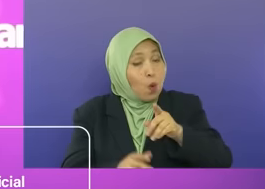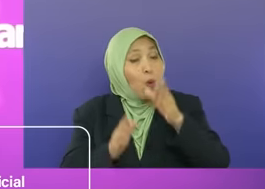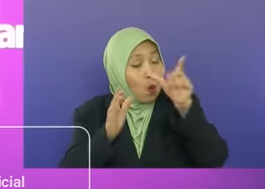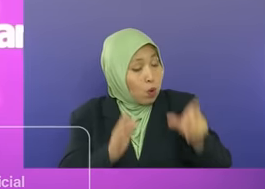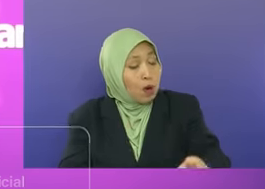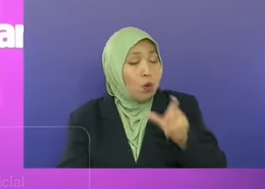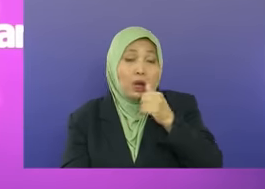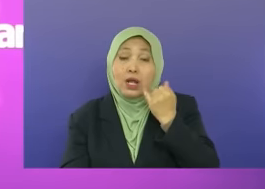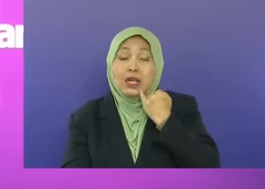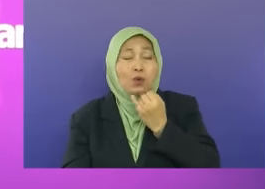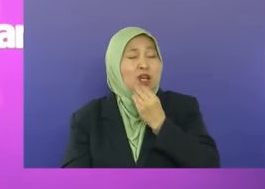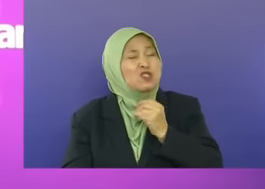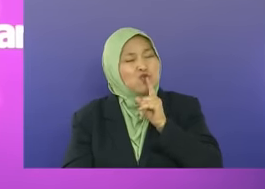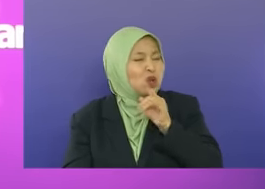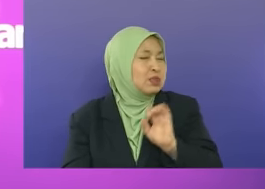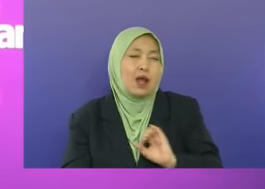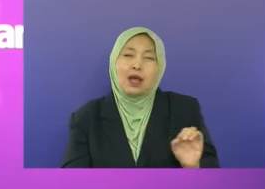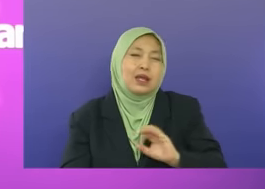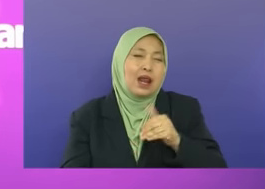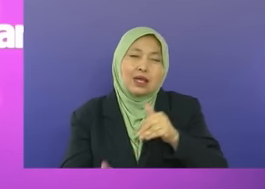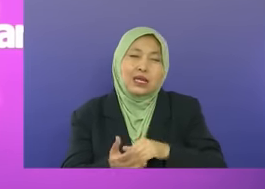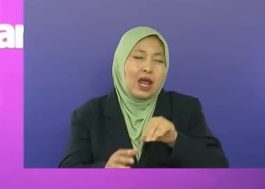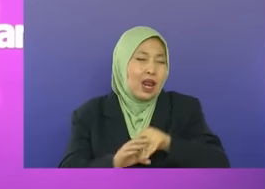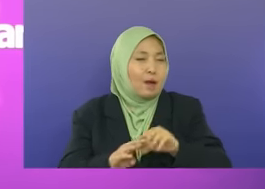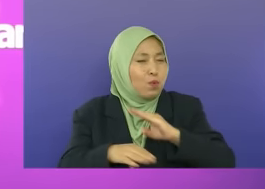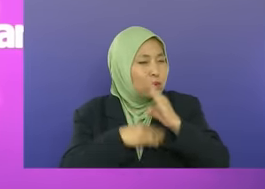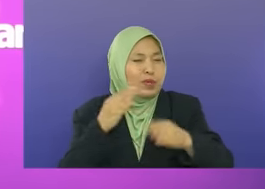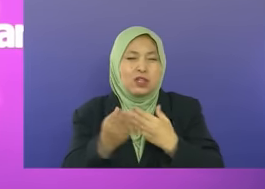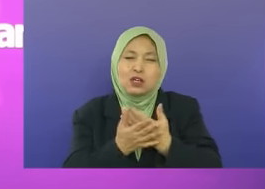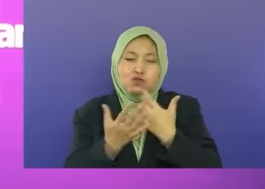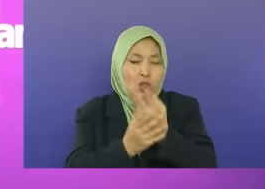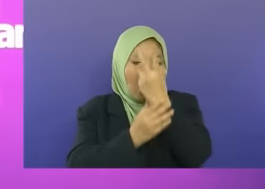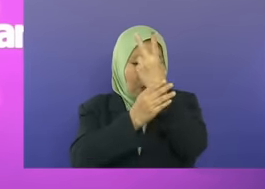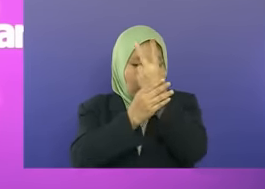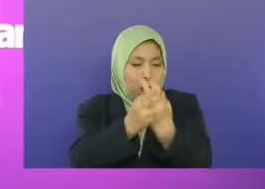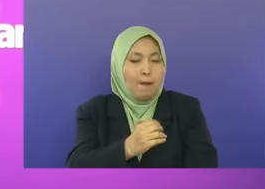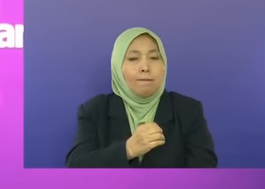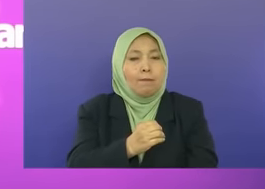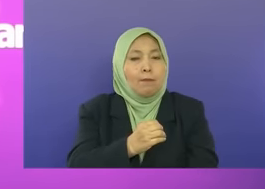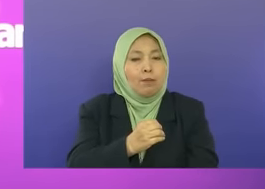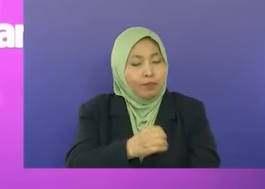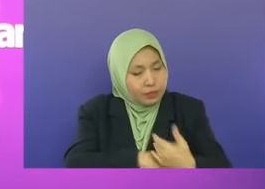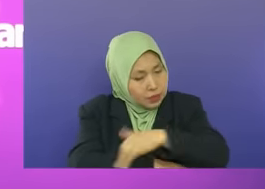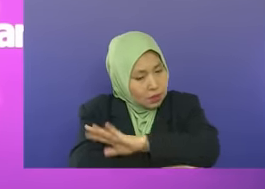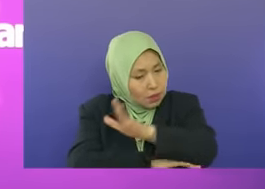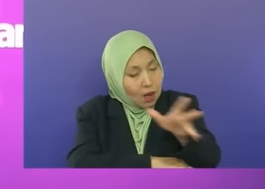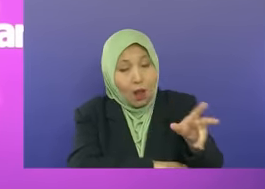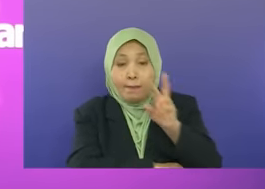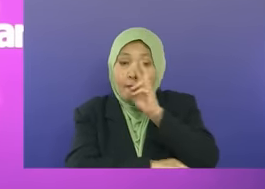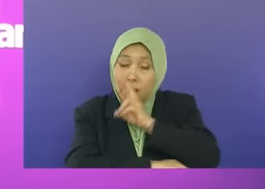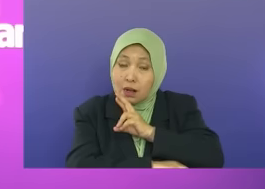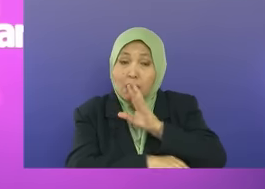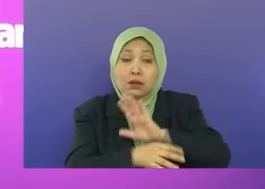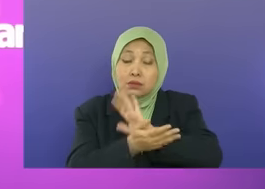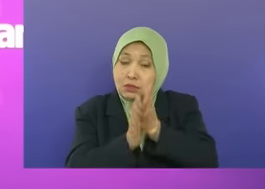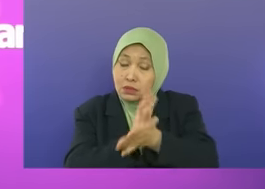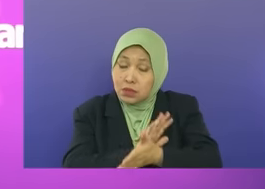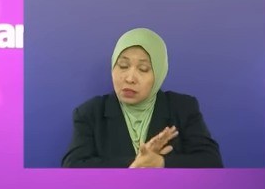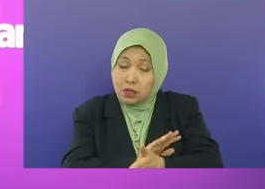Yahudi itu tidak ada lagi di atas muka bumi ini karena sudah pun ditenggelamkan di dalam laut merah jadi